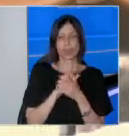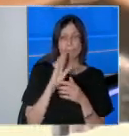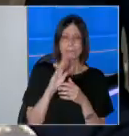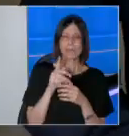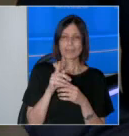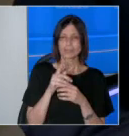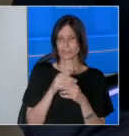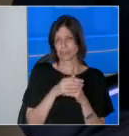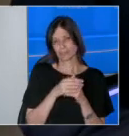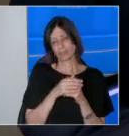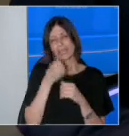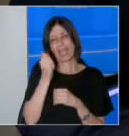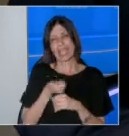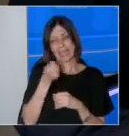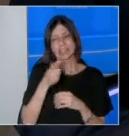שלום.